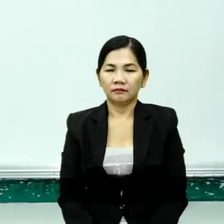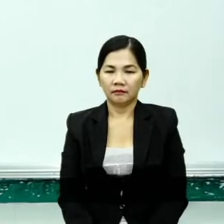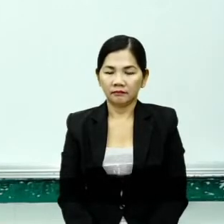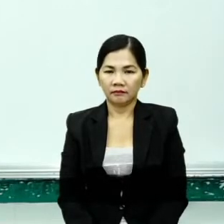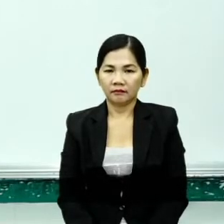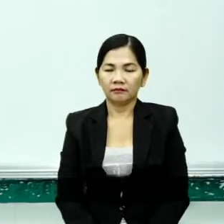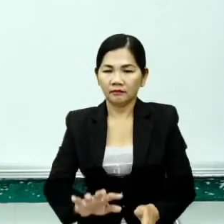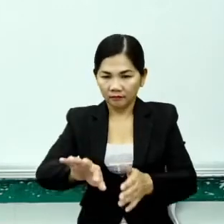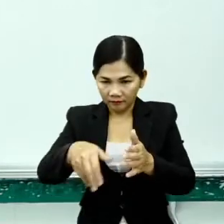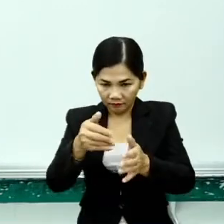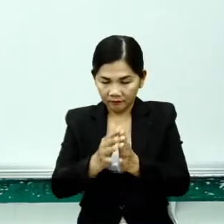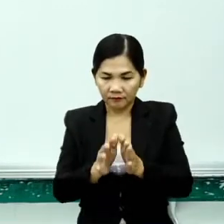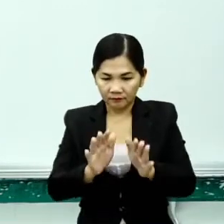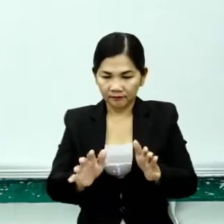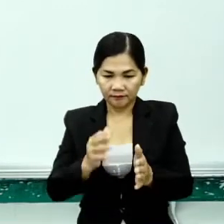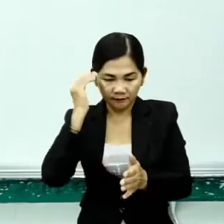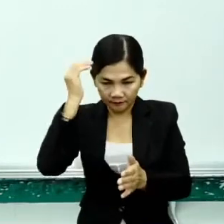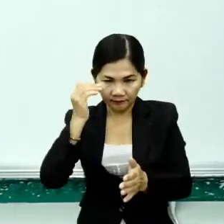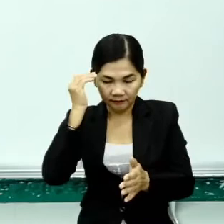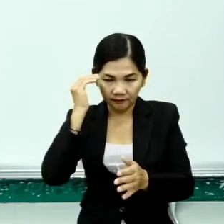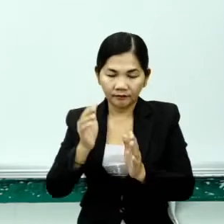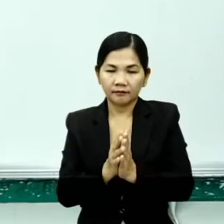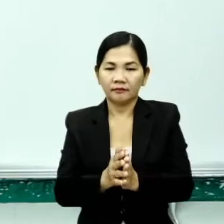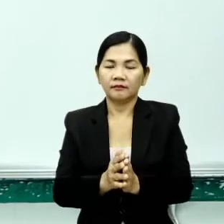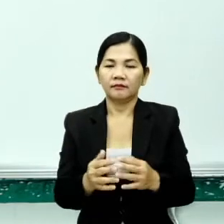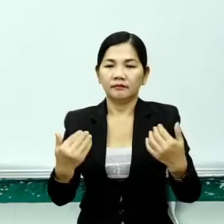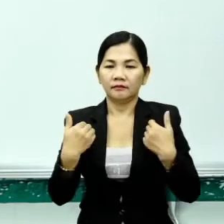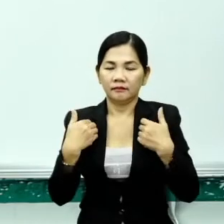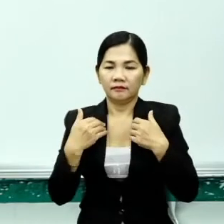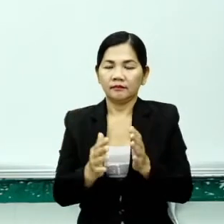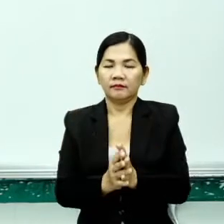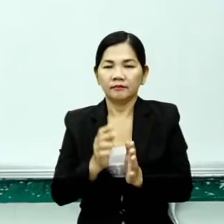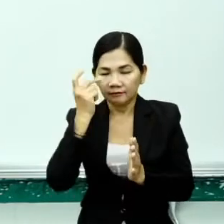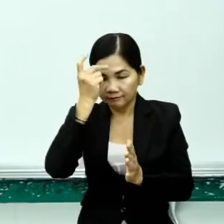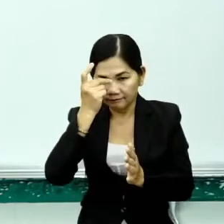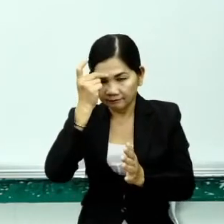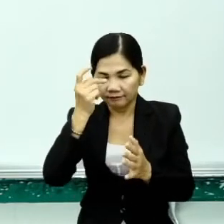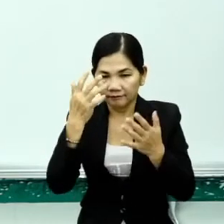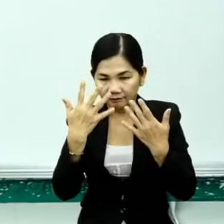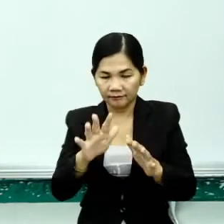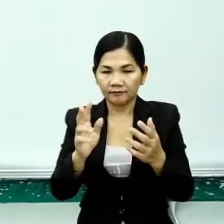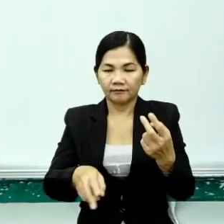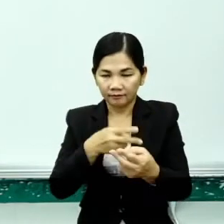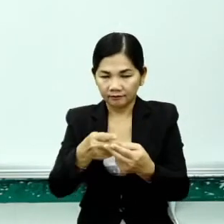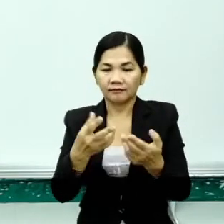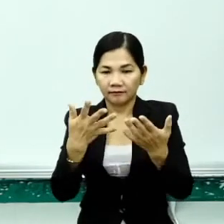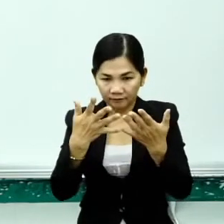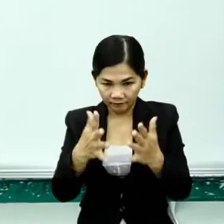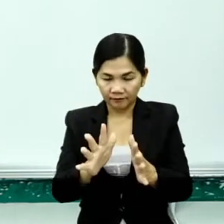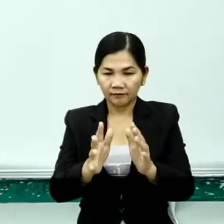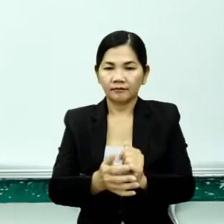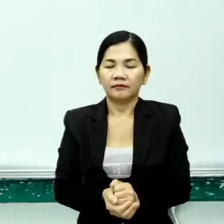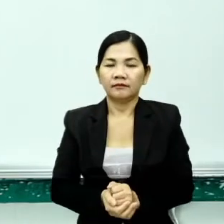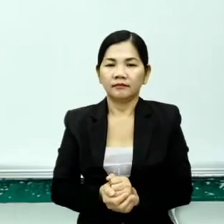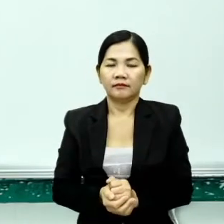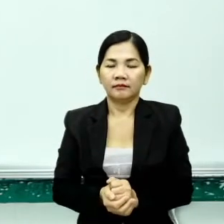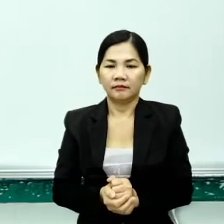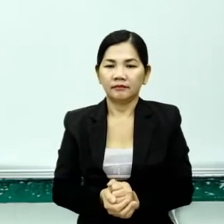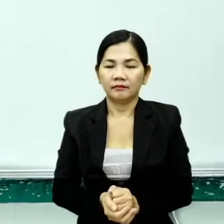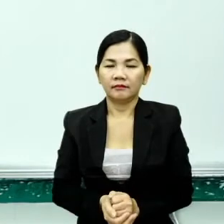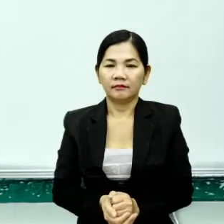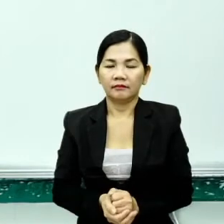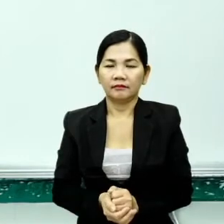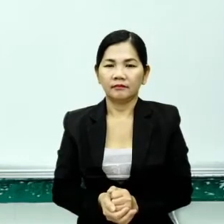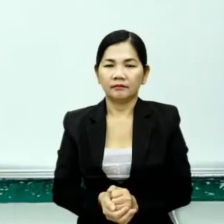cha chẳng con con cha này cứ sang không tha con tất cả kia cha ban cất cha rồi chấm lá chu này cứ rồi rồi hai nè con á